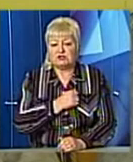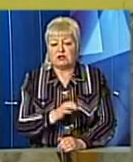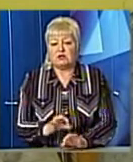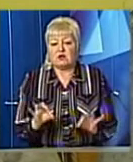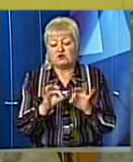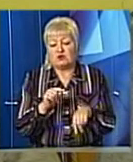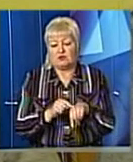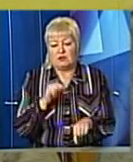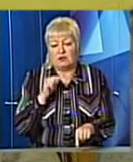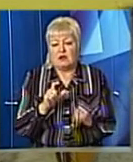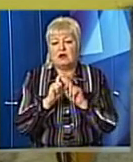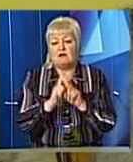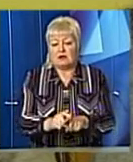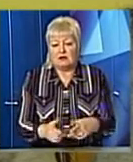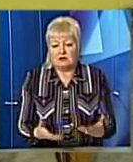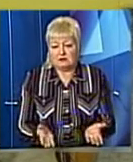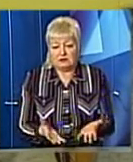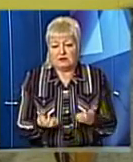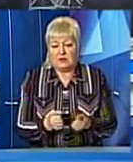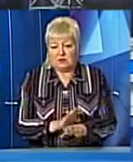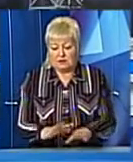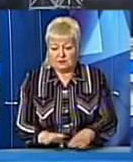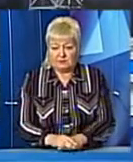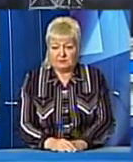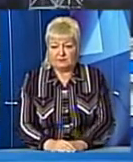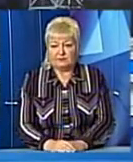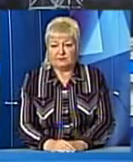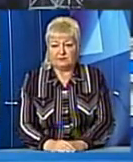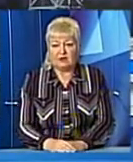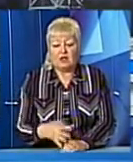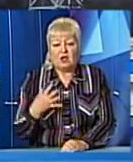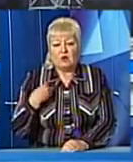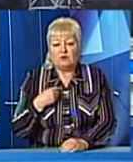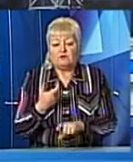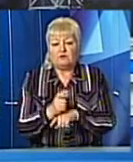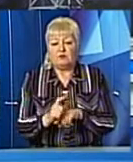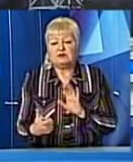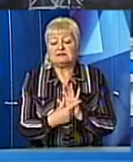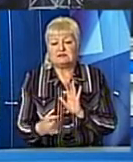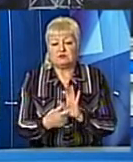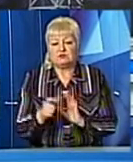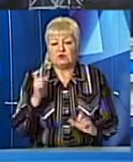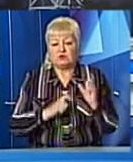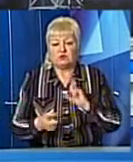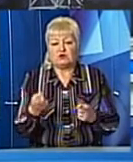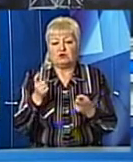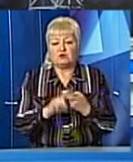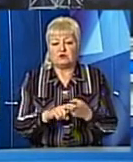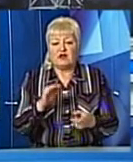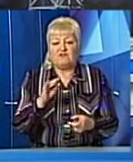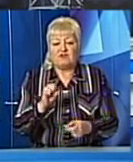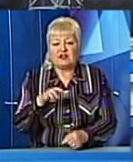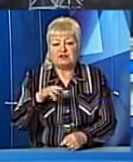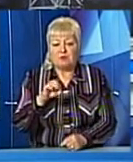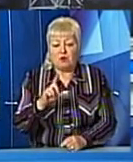реакції Львівська міська рада так і не отримала. У Львові понад 700 курсантів долучилися до флешмобу